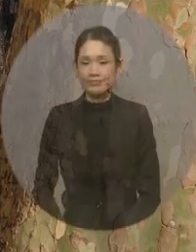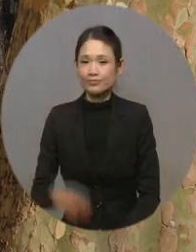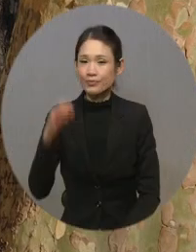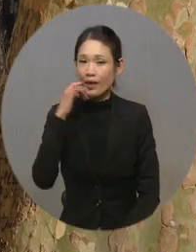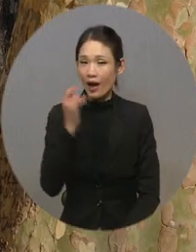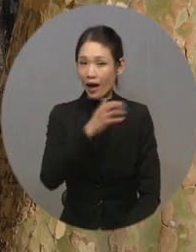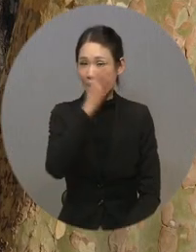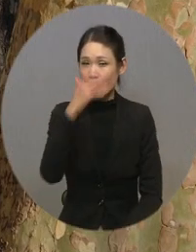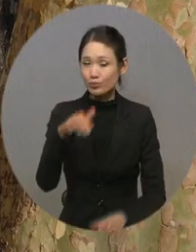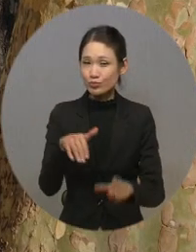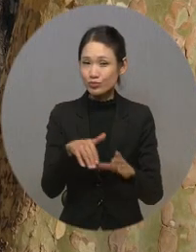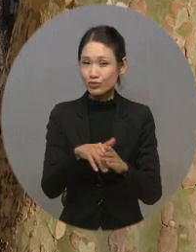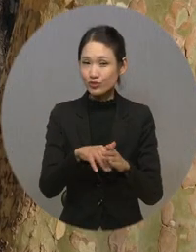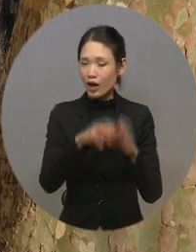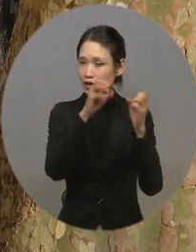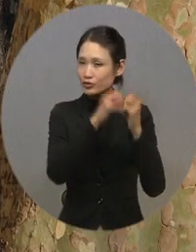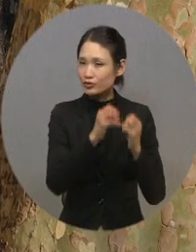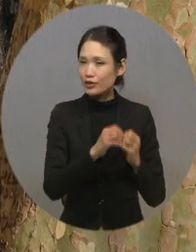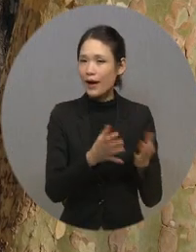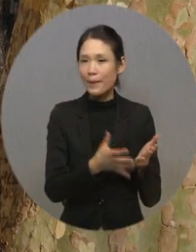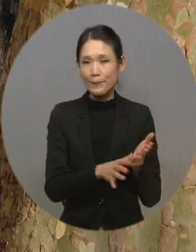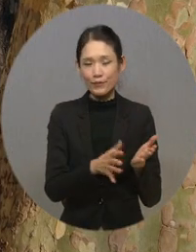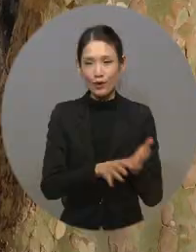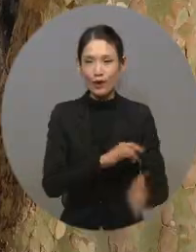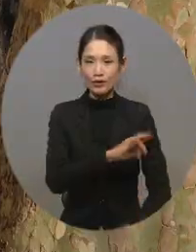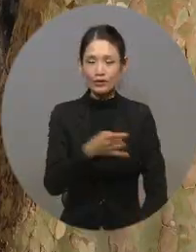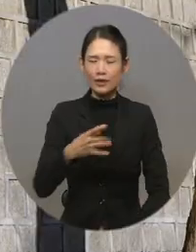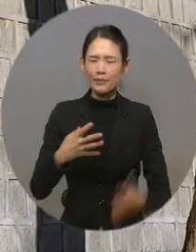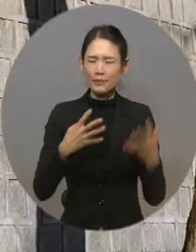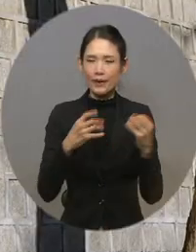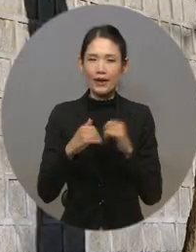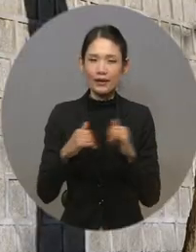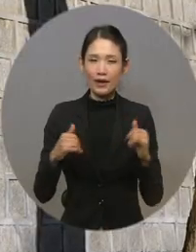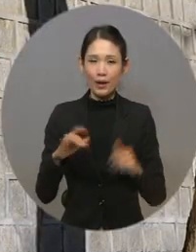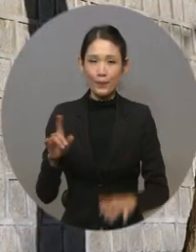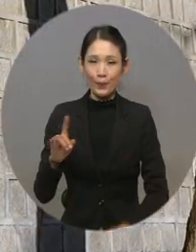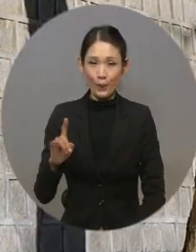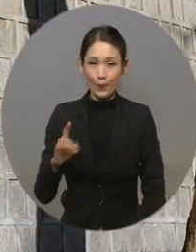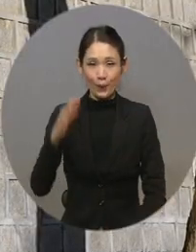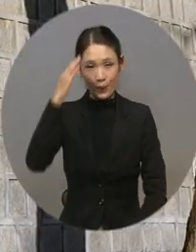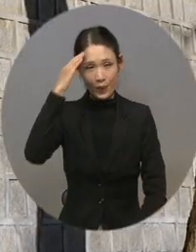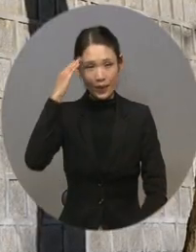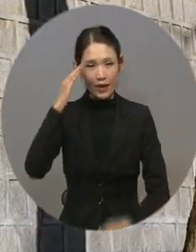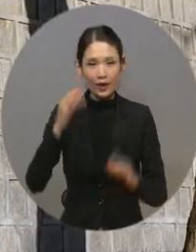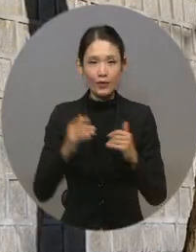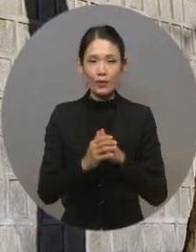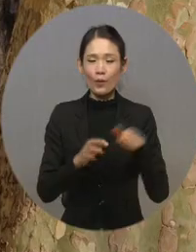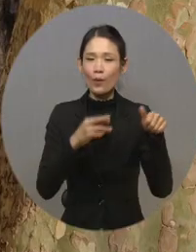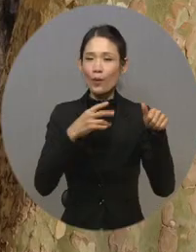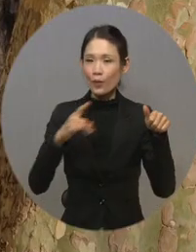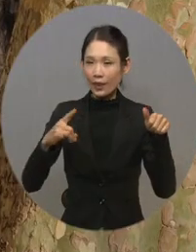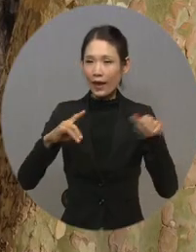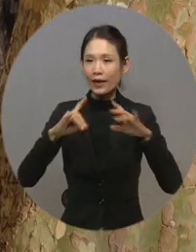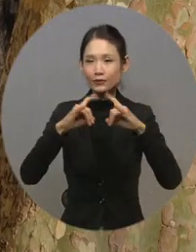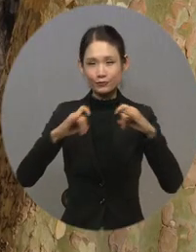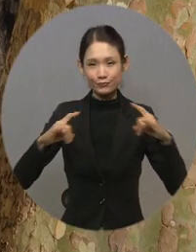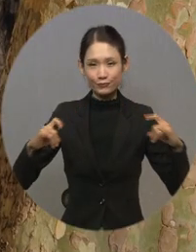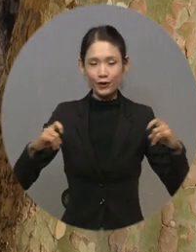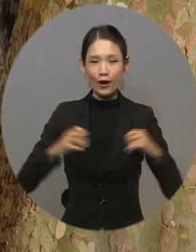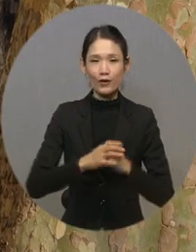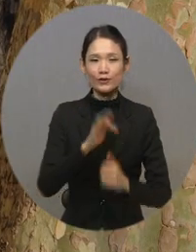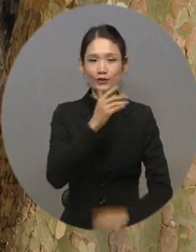아름다운 문화유산 중 많은 사람들이 사랑하는 곳이 있습니다. 바로 대한민국의 5대 궁궐인데요.